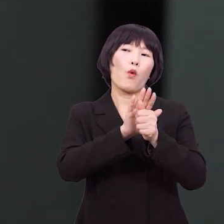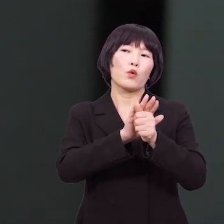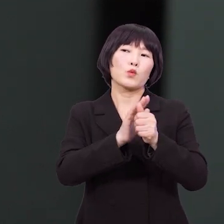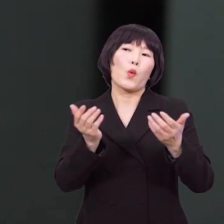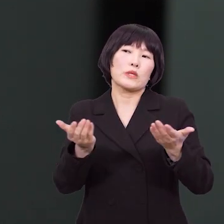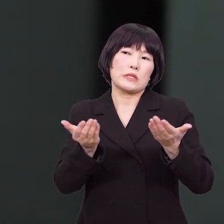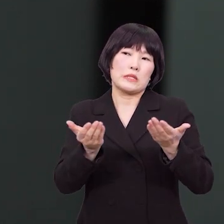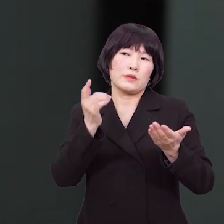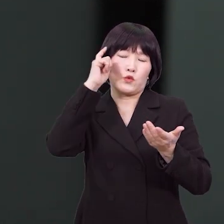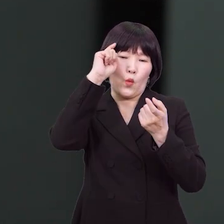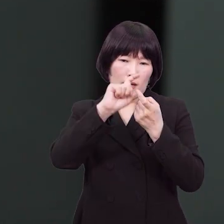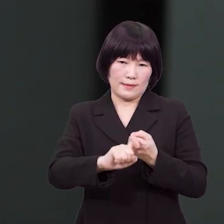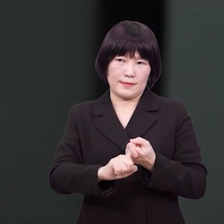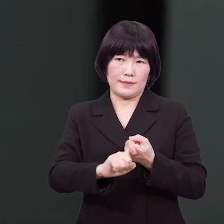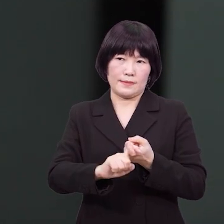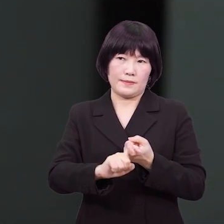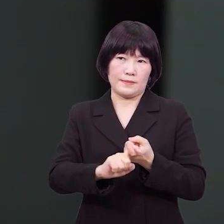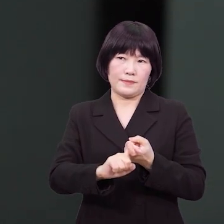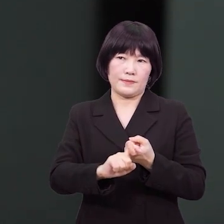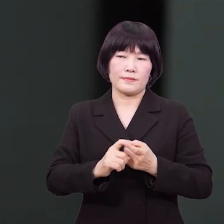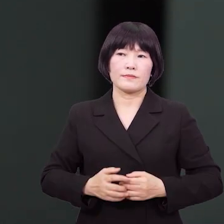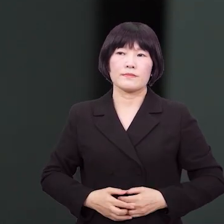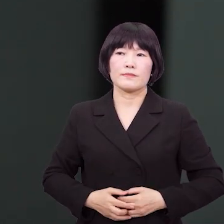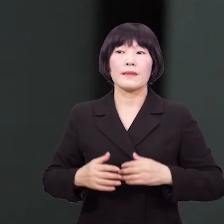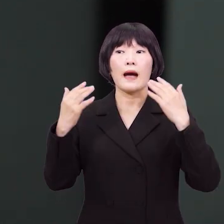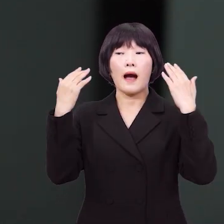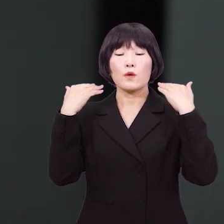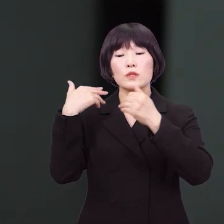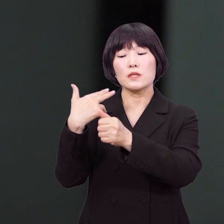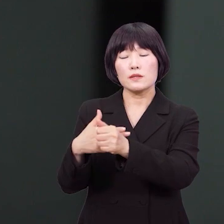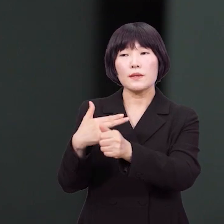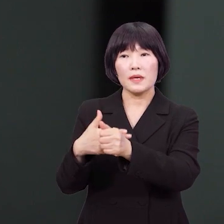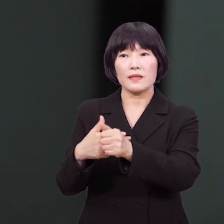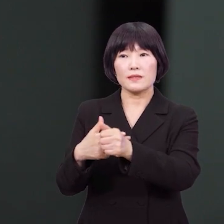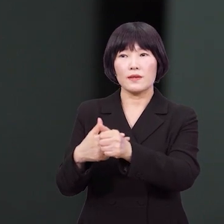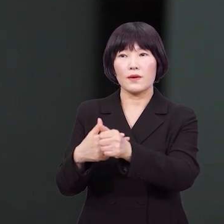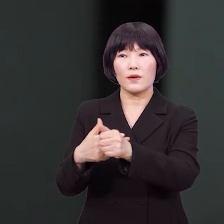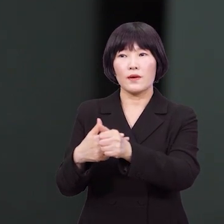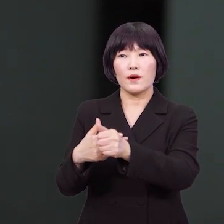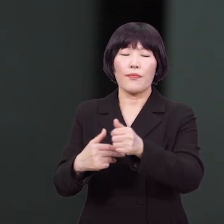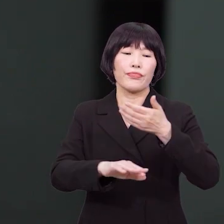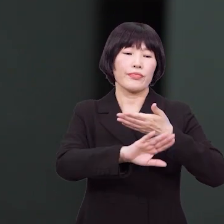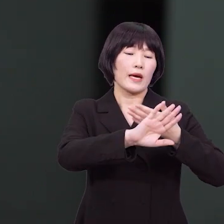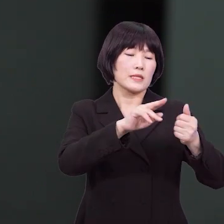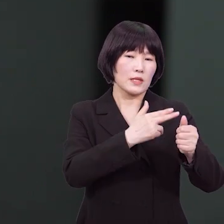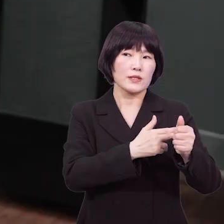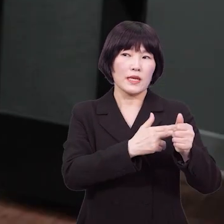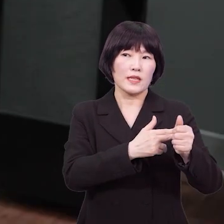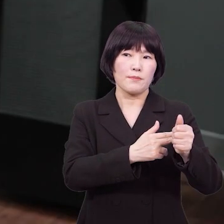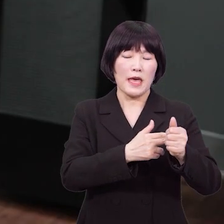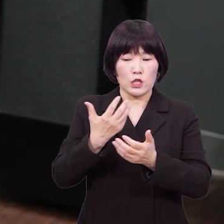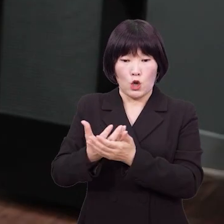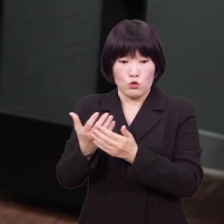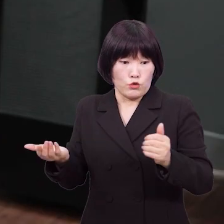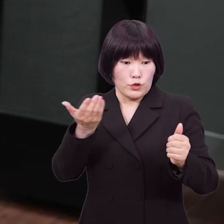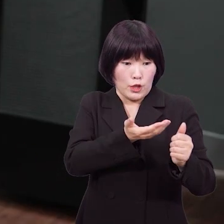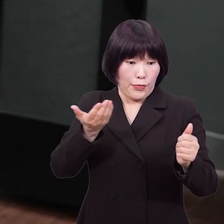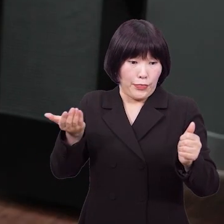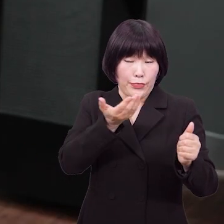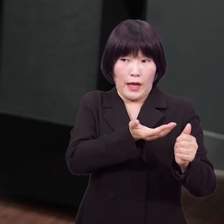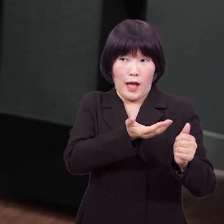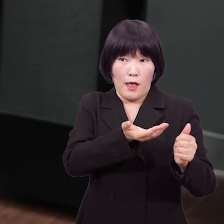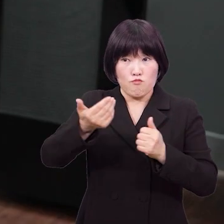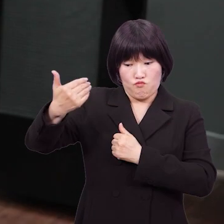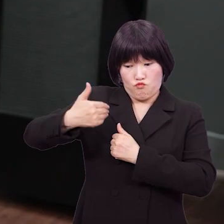직무에 관심이 있는데요. 실제로 학교에서 선생님께서 다른 선생님에게 서류를